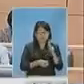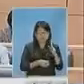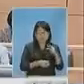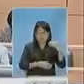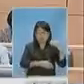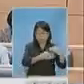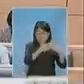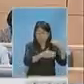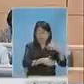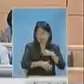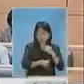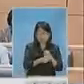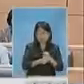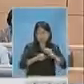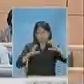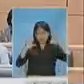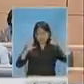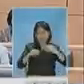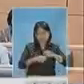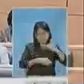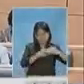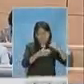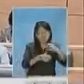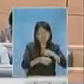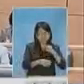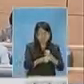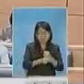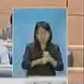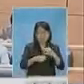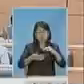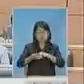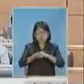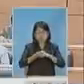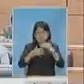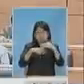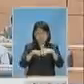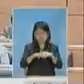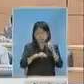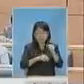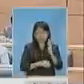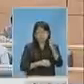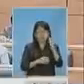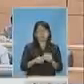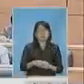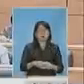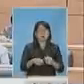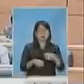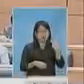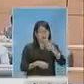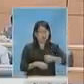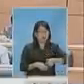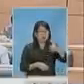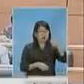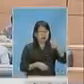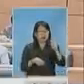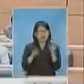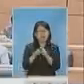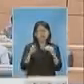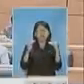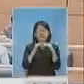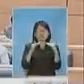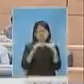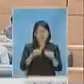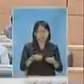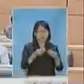ถ้ารัฐบาลเดินหน้าแบบนี้มันก็จะเกิดความยุติธรรมของผู้ชนะเป็น